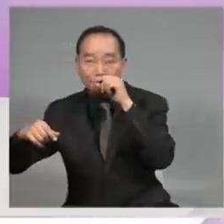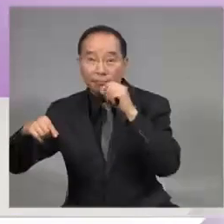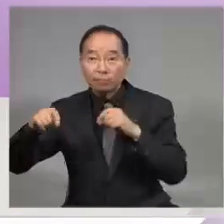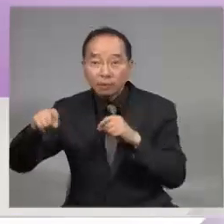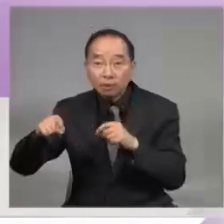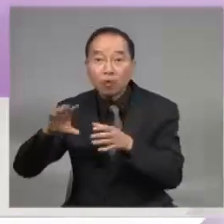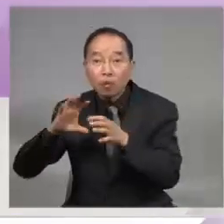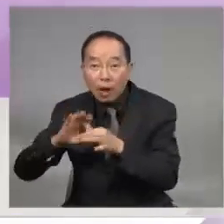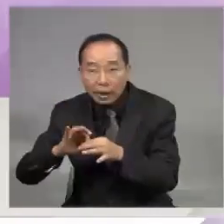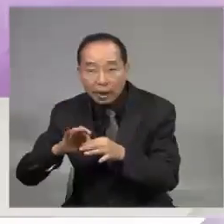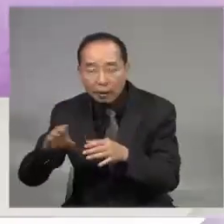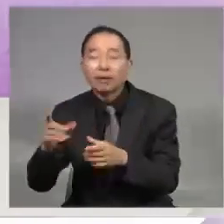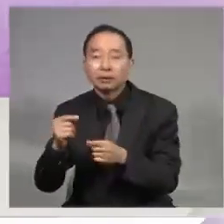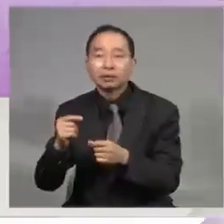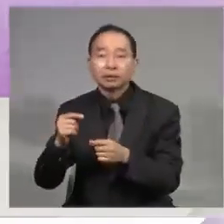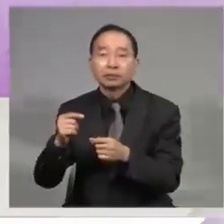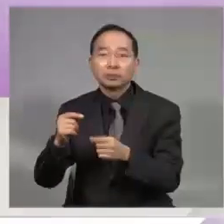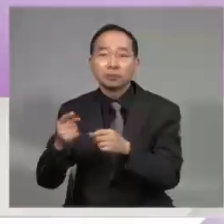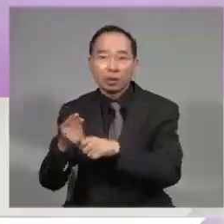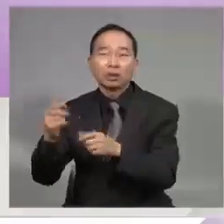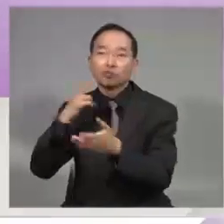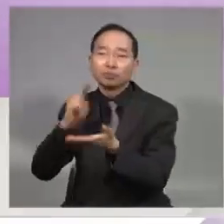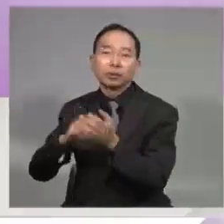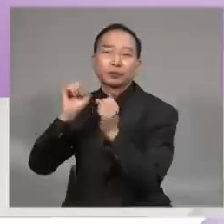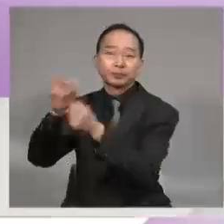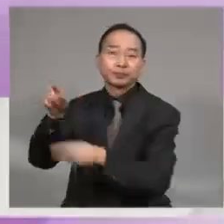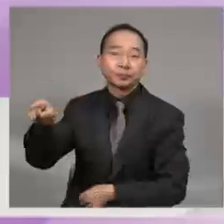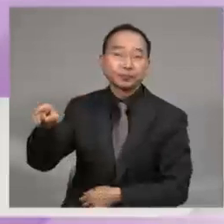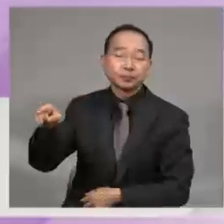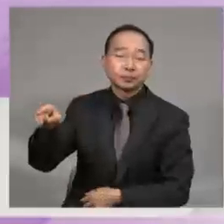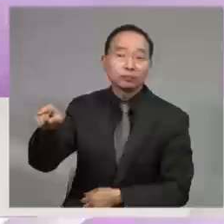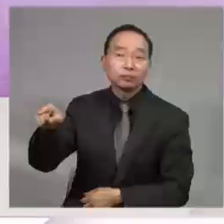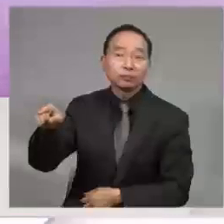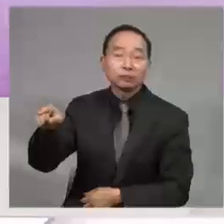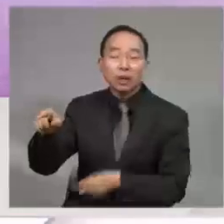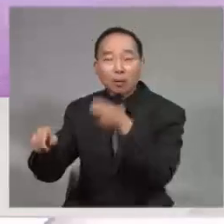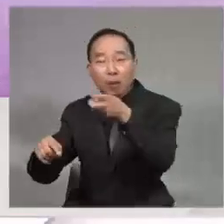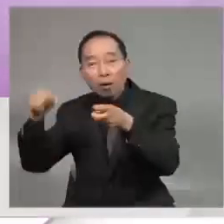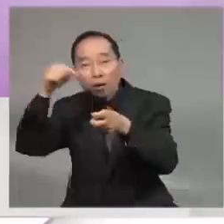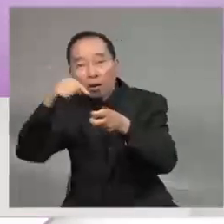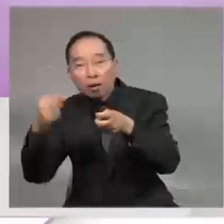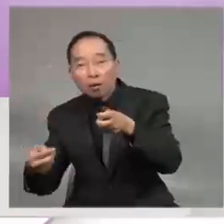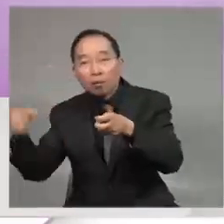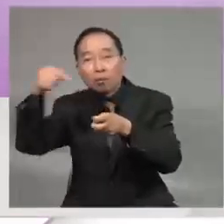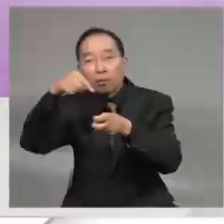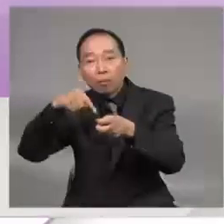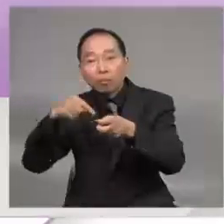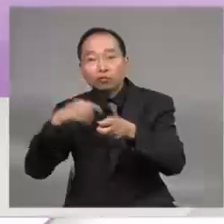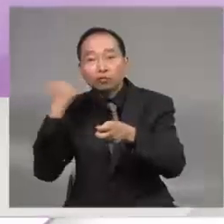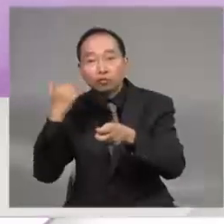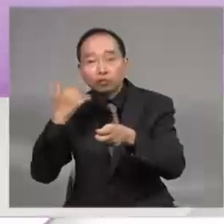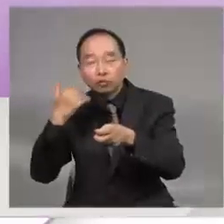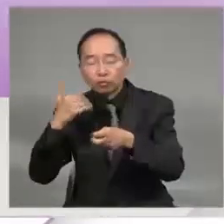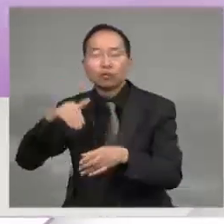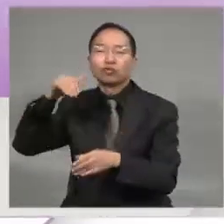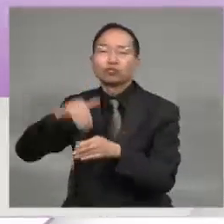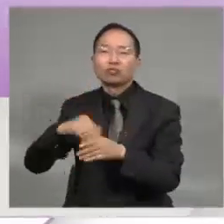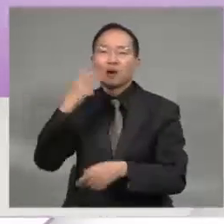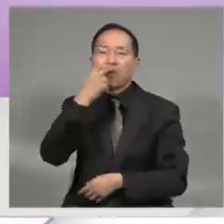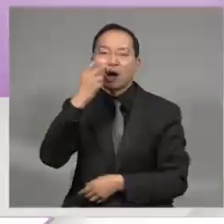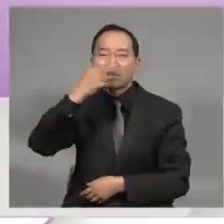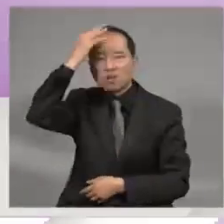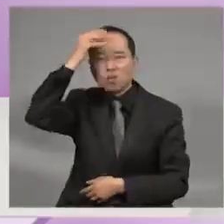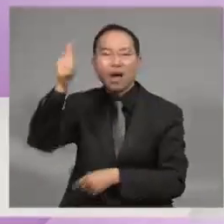이제 선관위로 네. 이송을 하게 되는데 저 차량 안에는 이제 어떤 분들이 탑승을 보통 하게 되나요? 네, 저 차량 안에는 투표 관리관